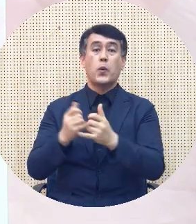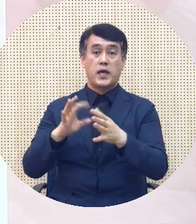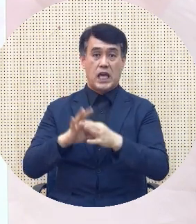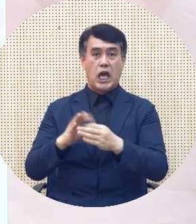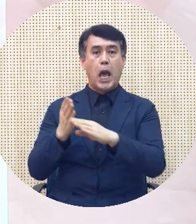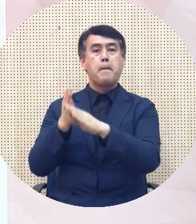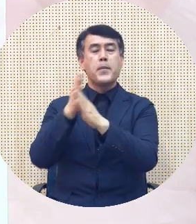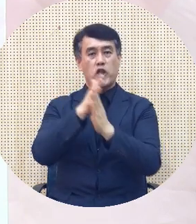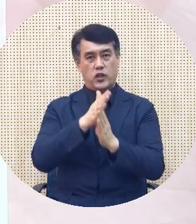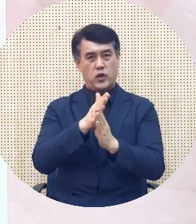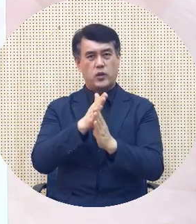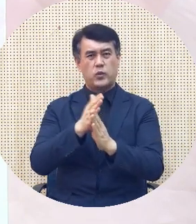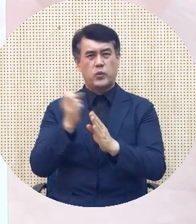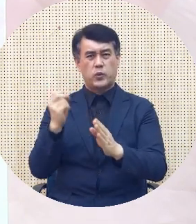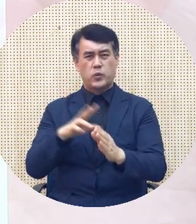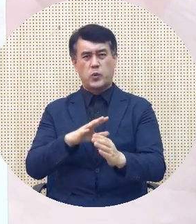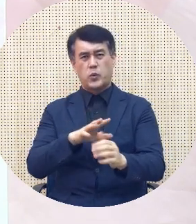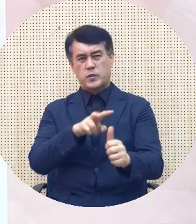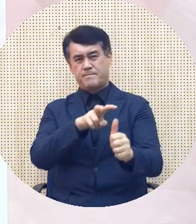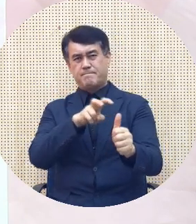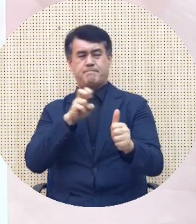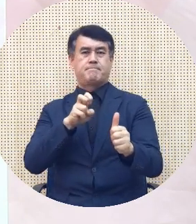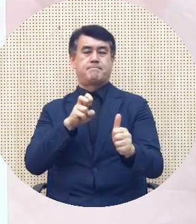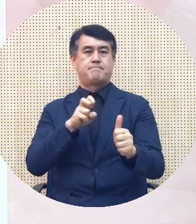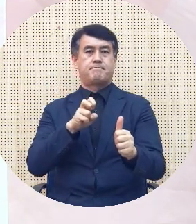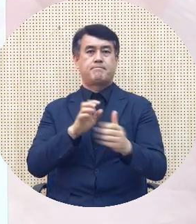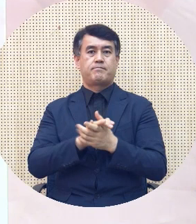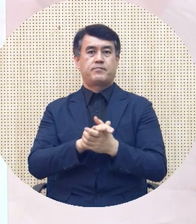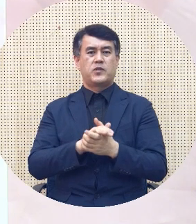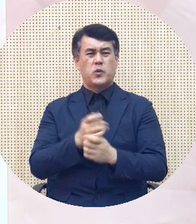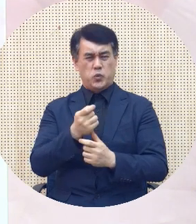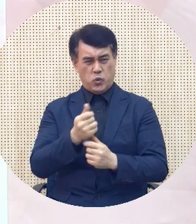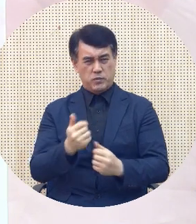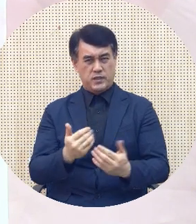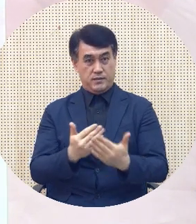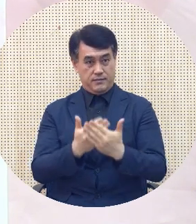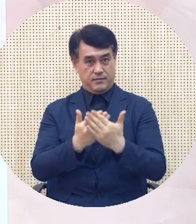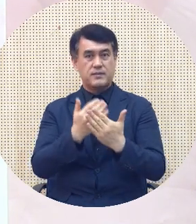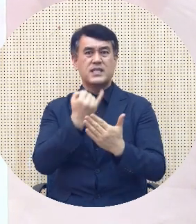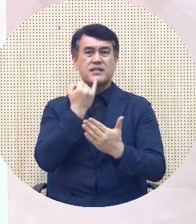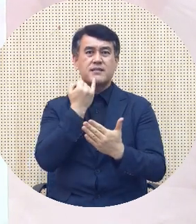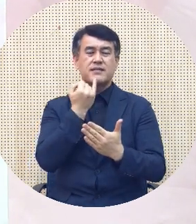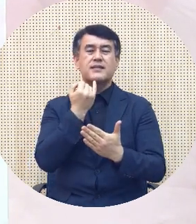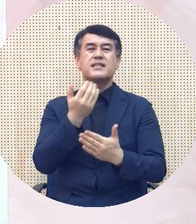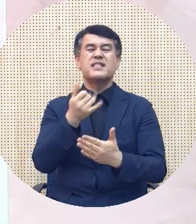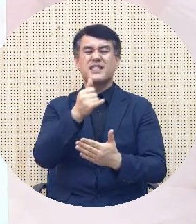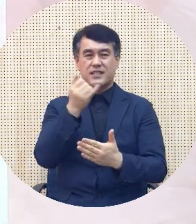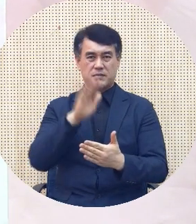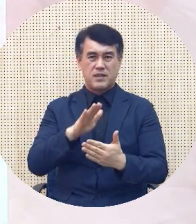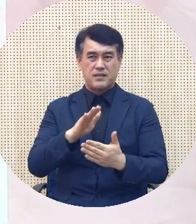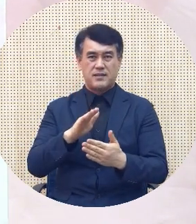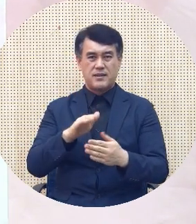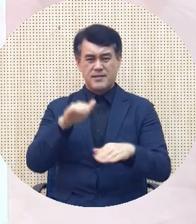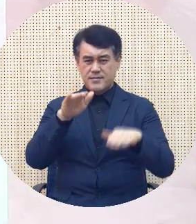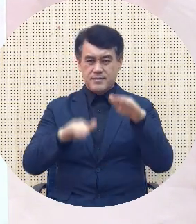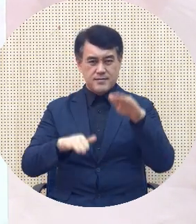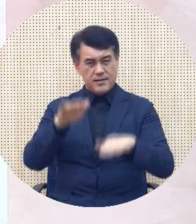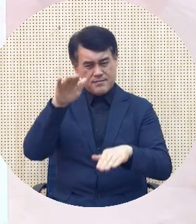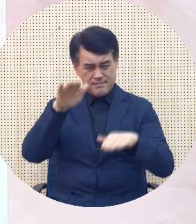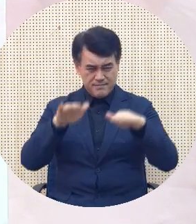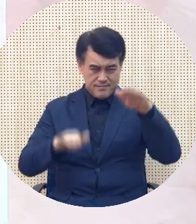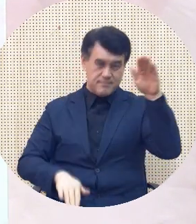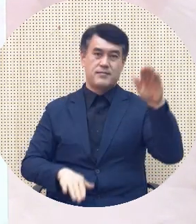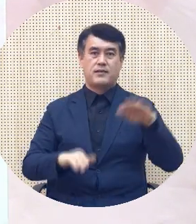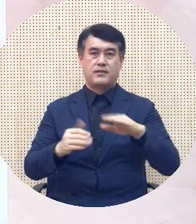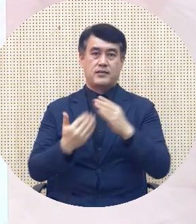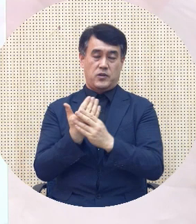편견과 혐오입니다. 조금씩 나아지고 있다고 해도 양극화가 심해지고 또 이렇게